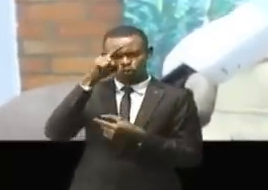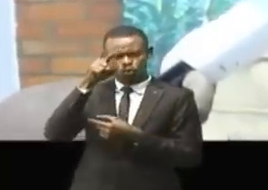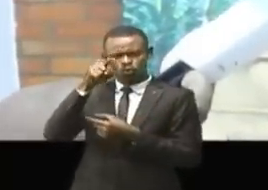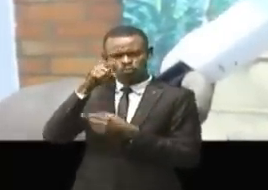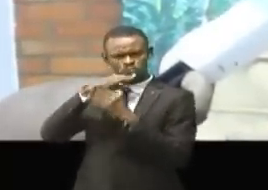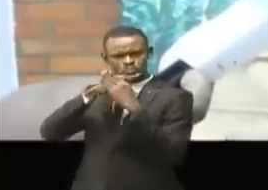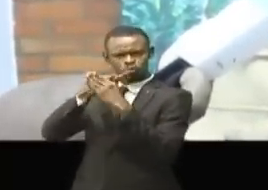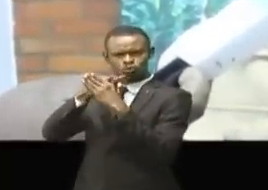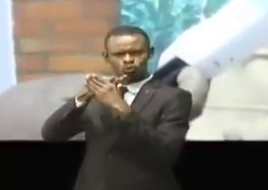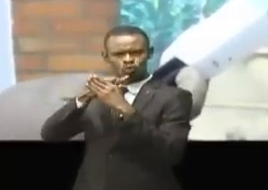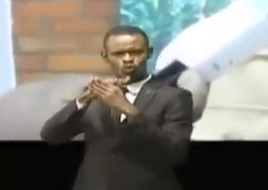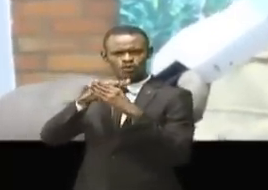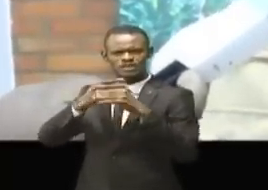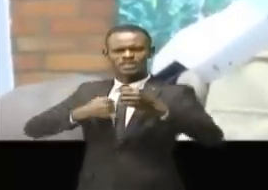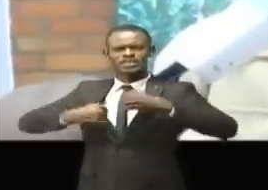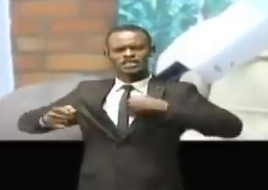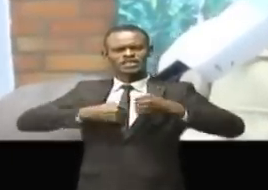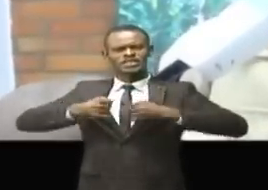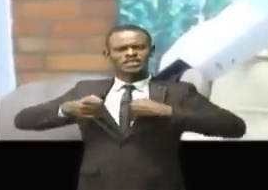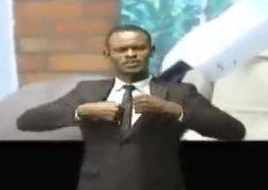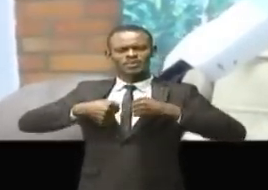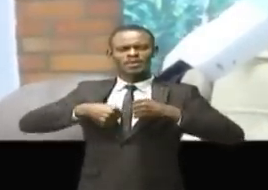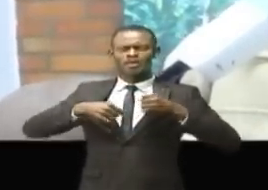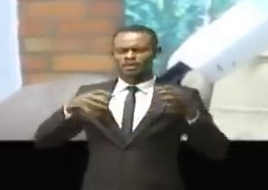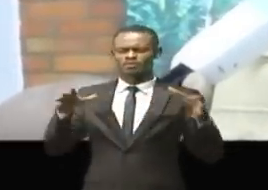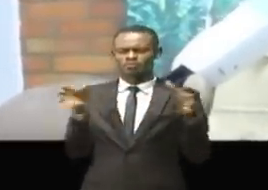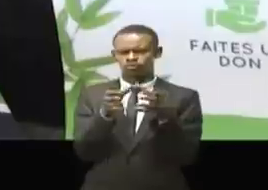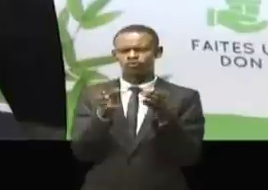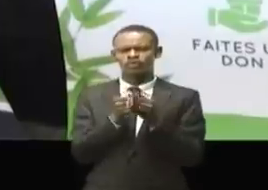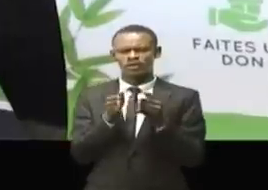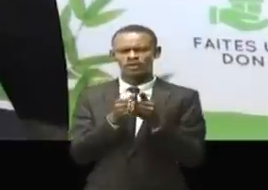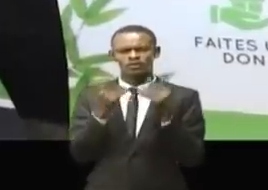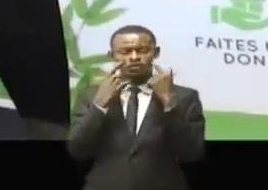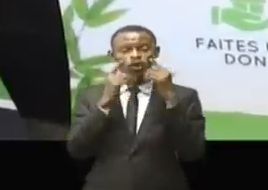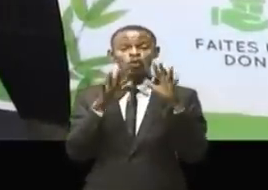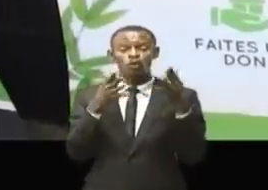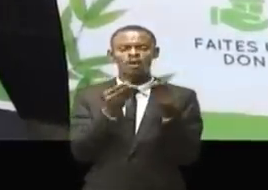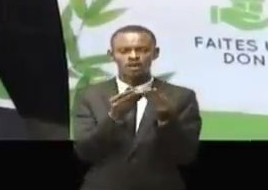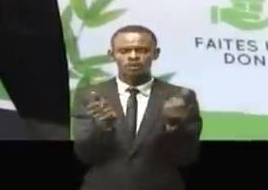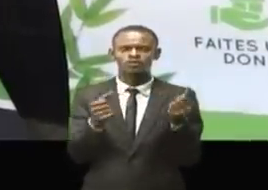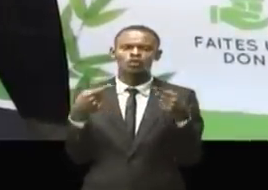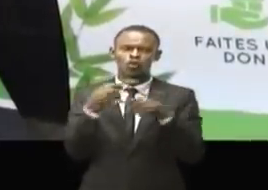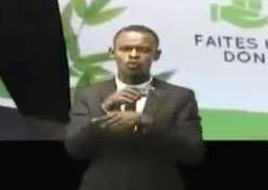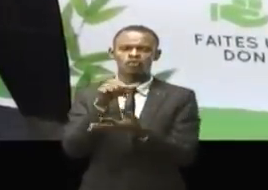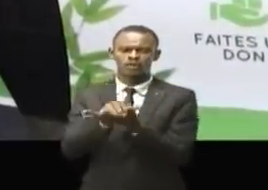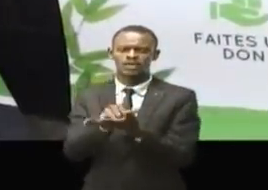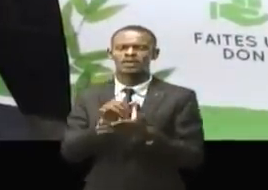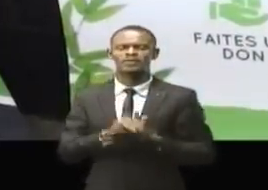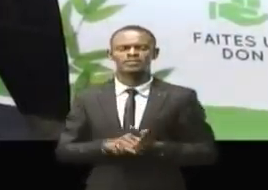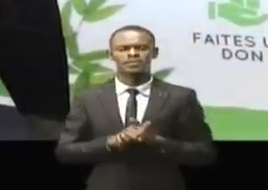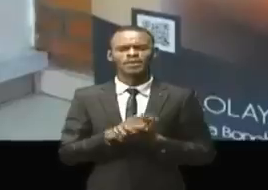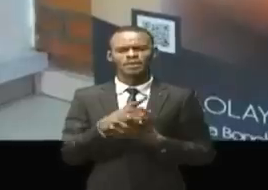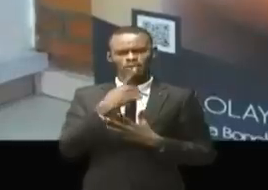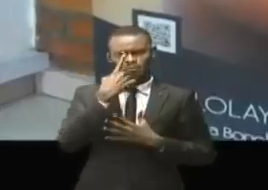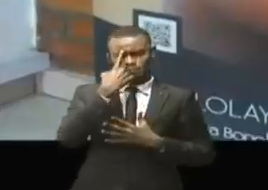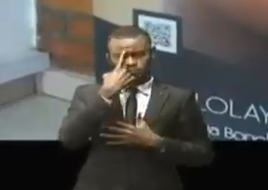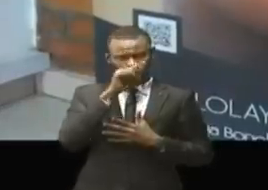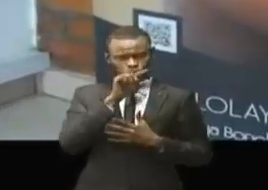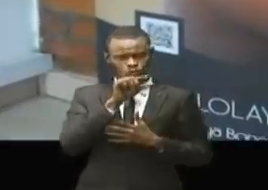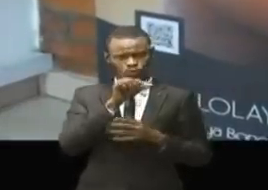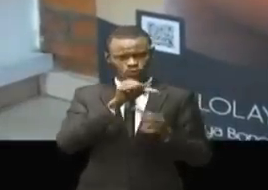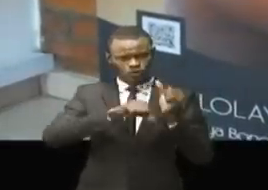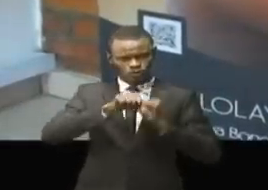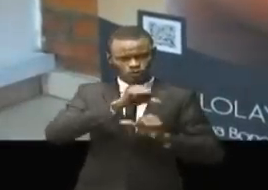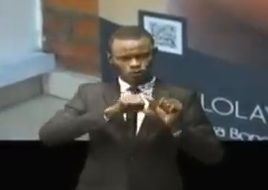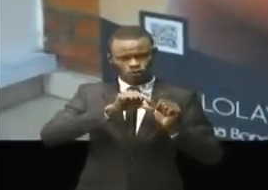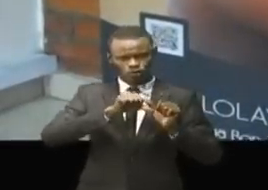résoudre de manière pacifique cette situation. Pour l'ABC, le dialogue reste la clé de la